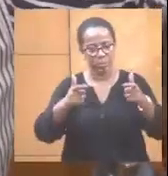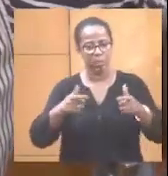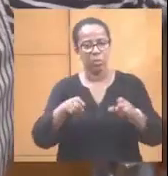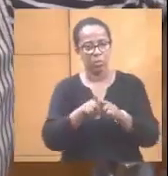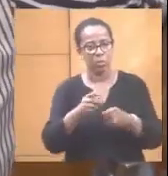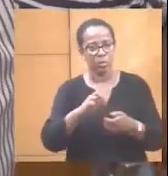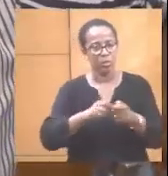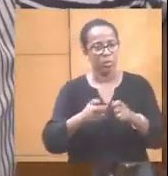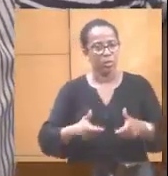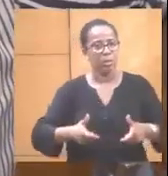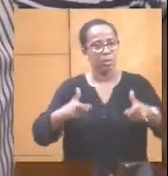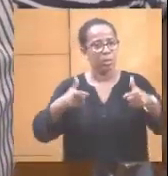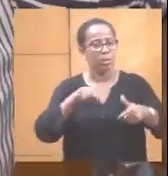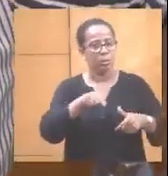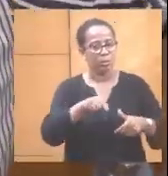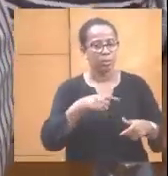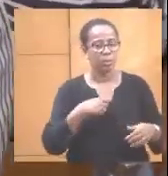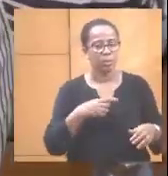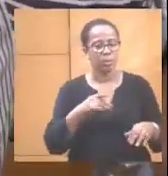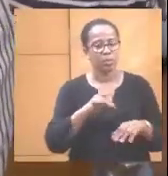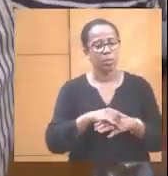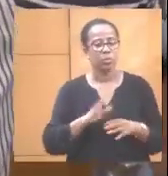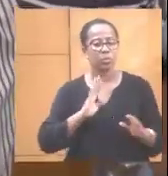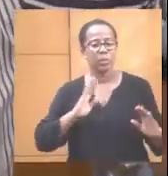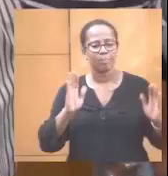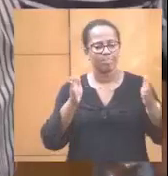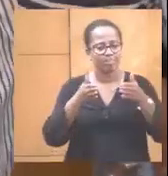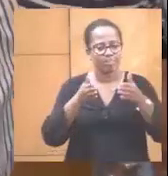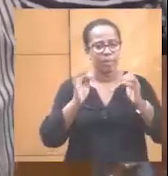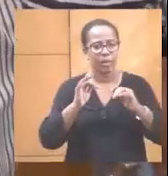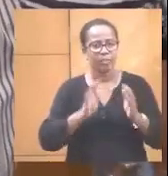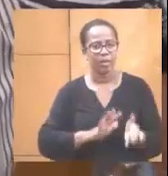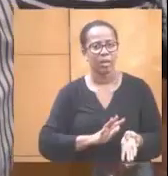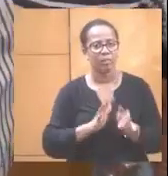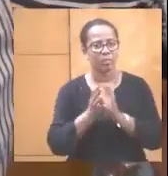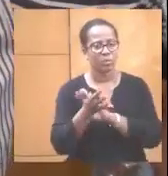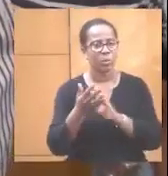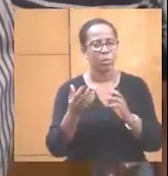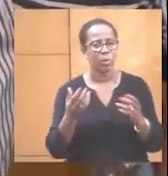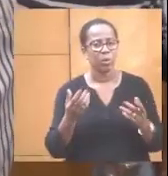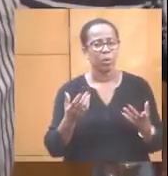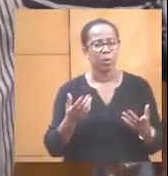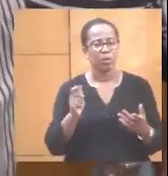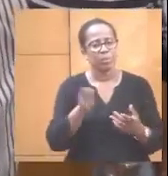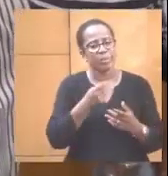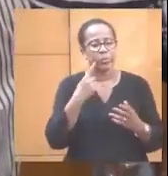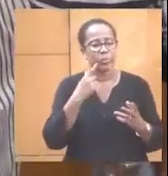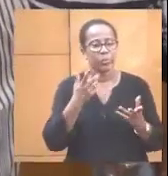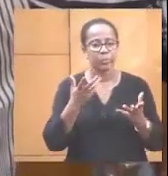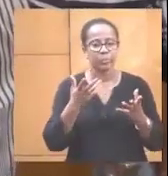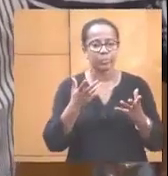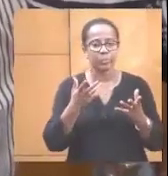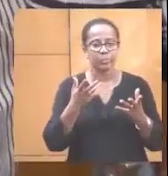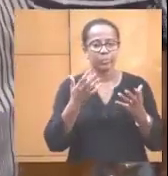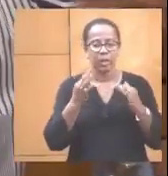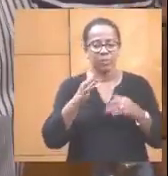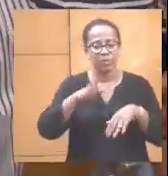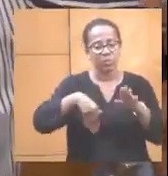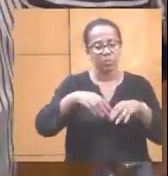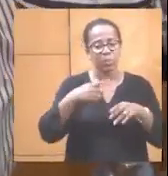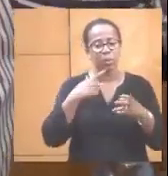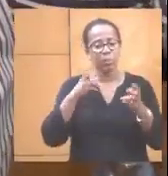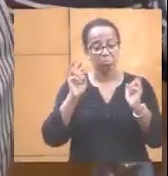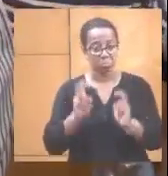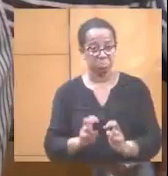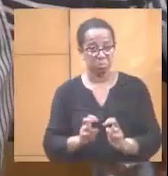Alors, vous avez braqué le phare sur l'évolution, malheureusement à la baisse, de la partie fonctionnement, j'ai